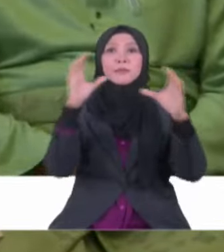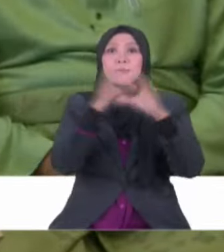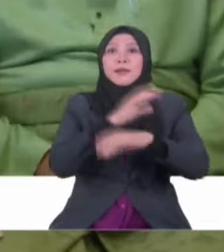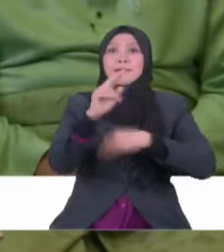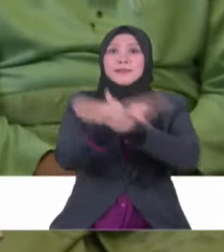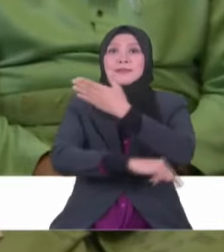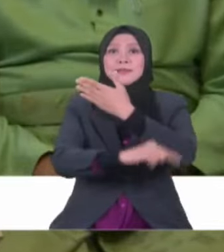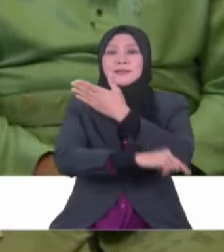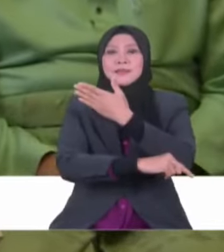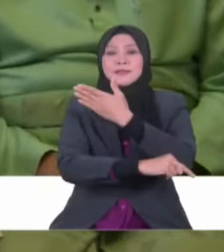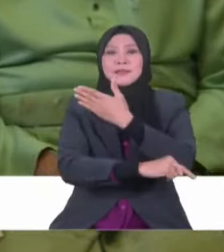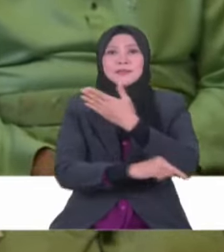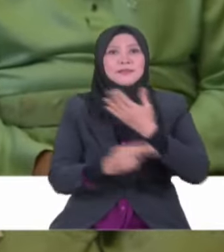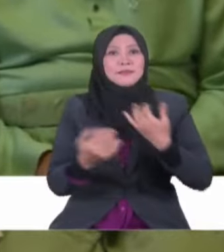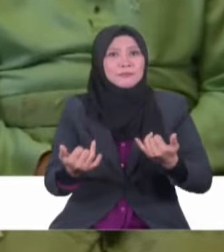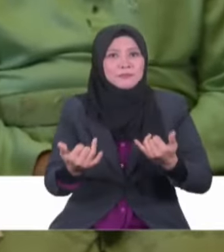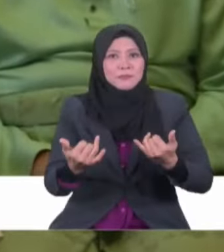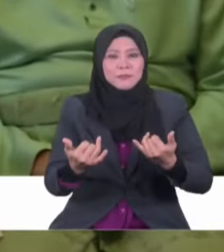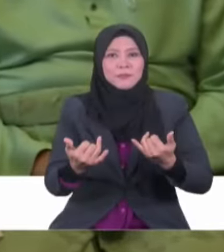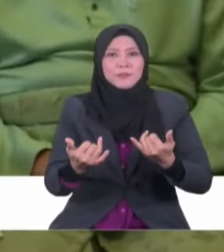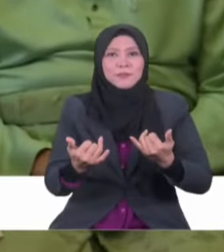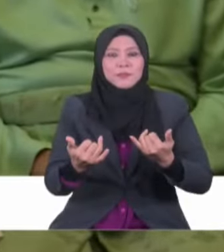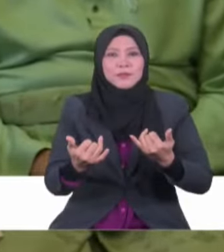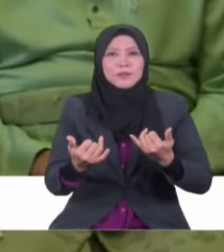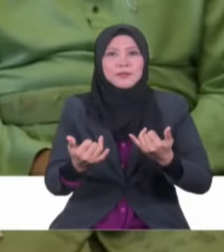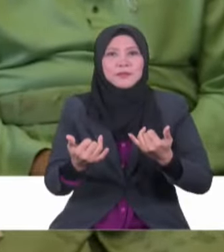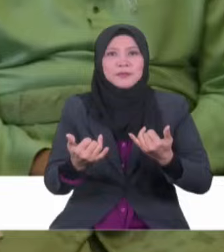ialah mempesatkan